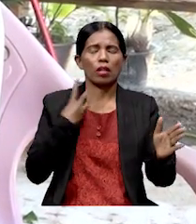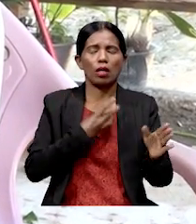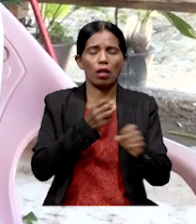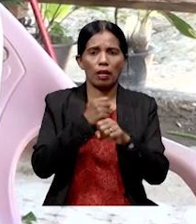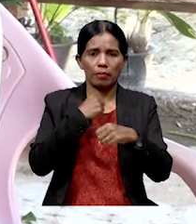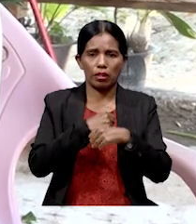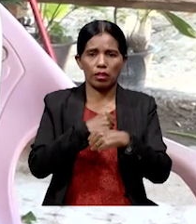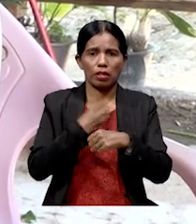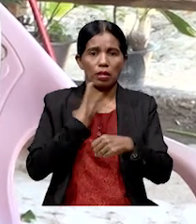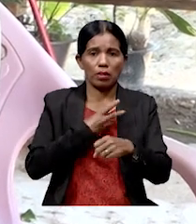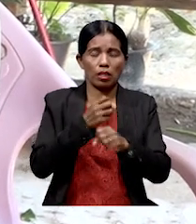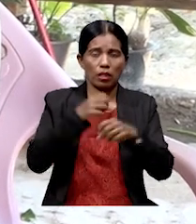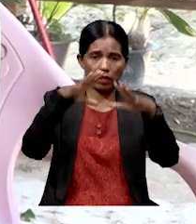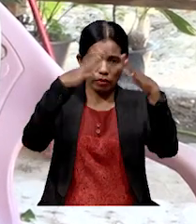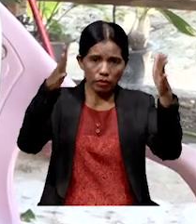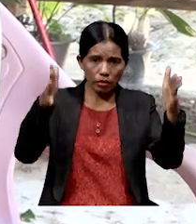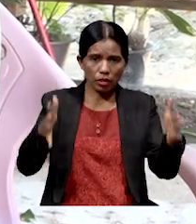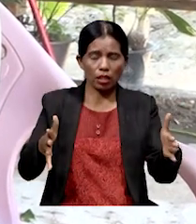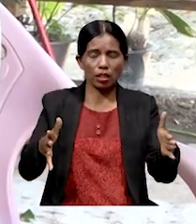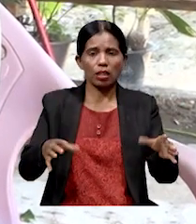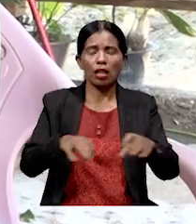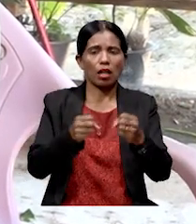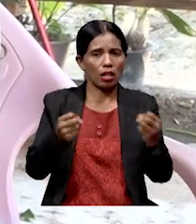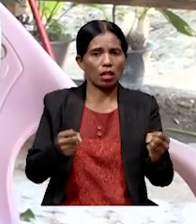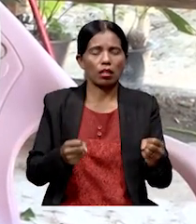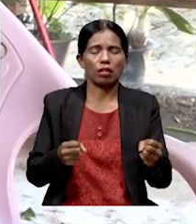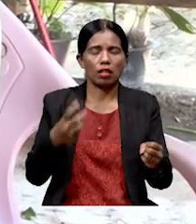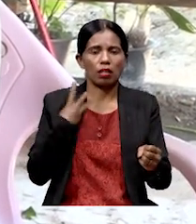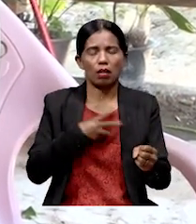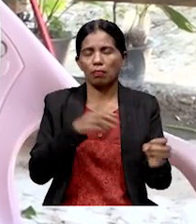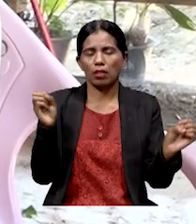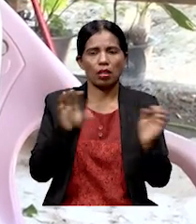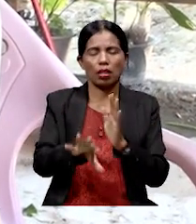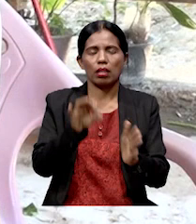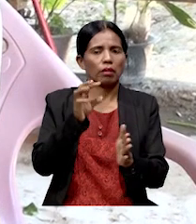be nebe be udambot be merak ami tais mo dihan ho dihim